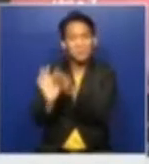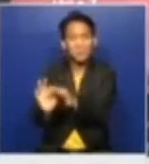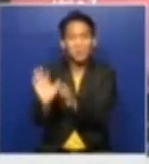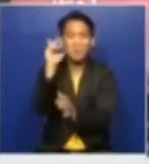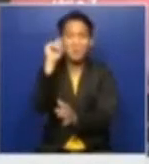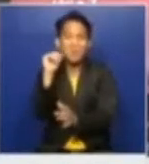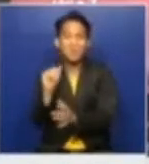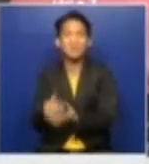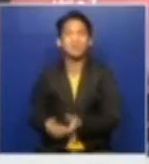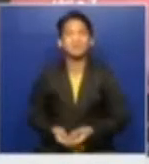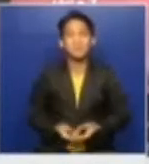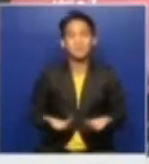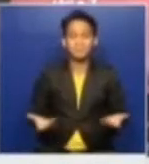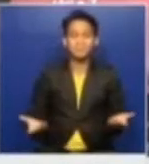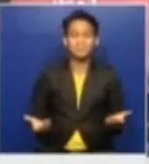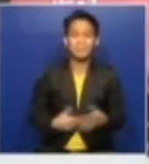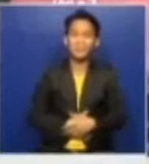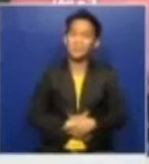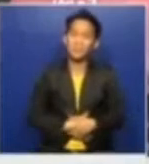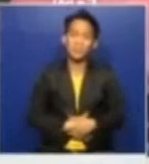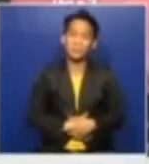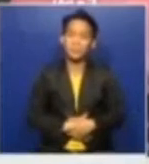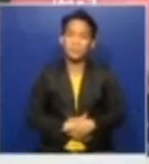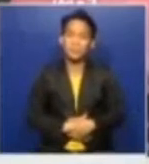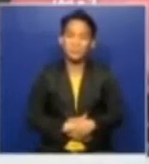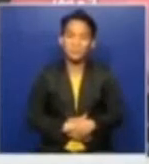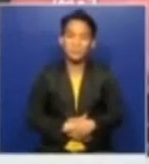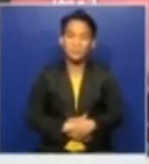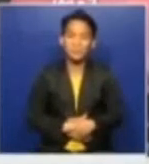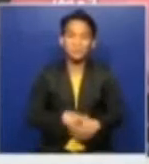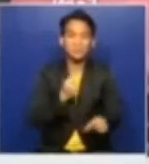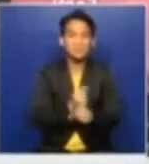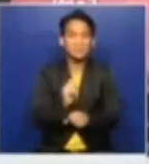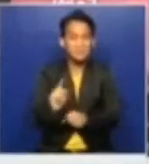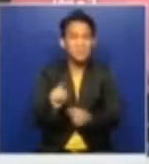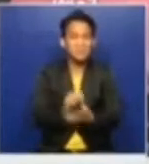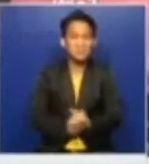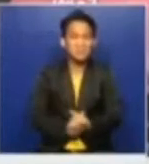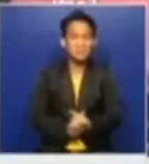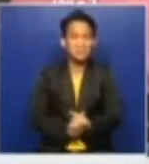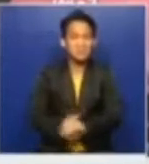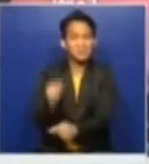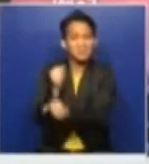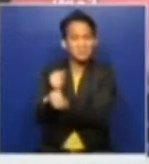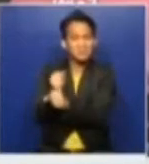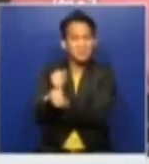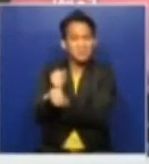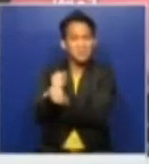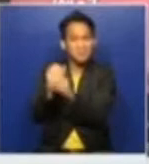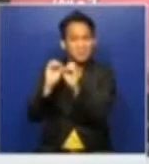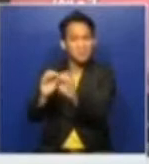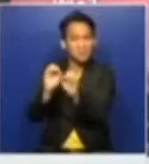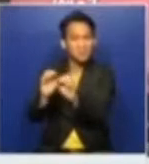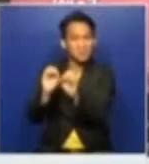นคือการสูญเสียอย่างมหาศาลเพราะฉะนั้นทำอย่างไรให้คุณครูที่ย้ายกลับในพื้นที่ที่อยู่ในครอบครัวหรือส